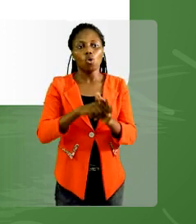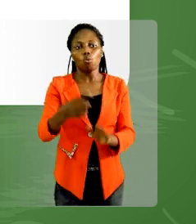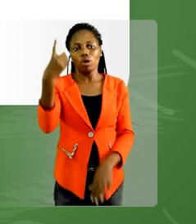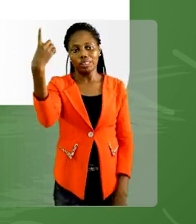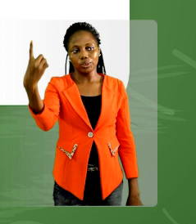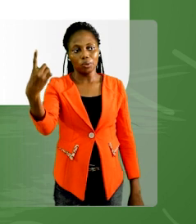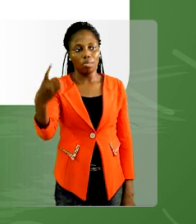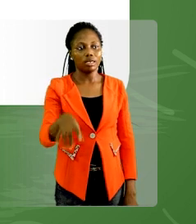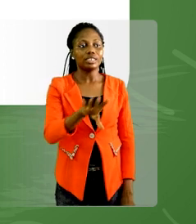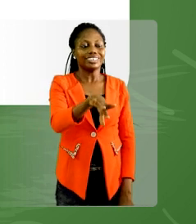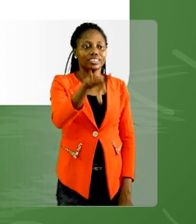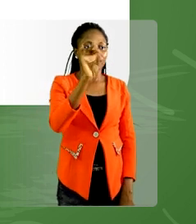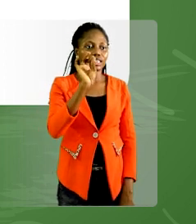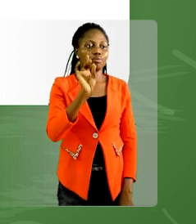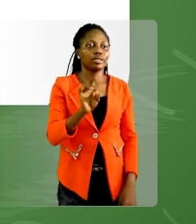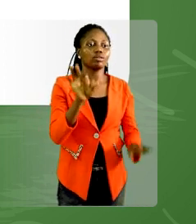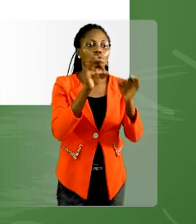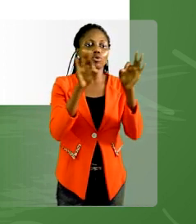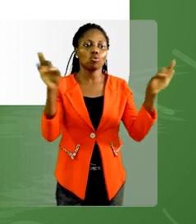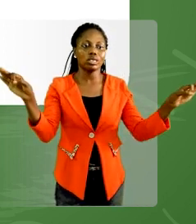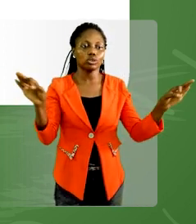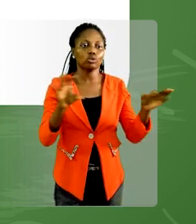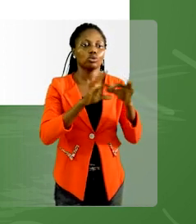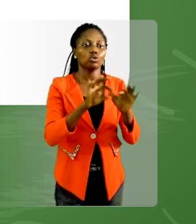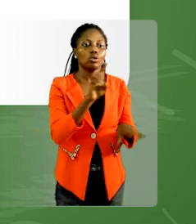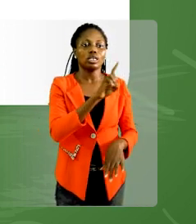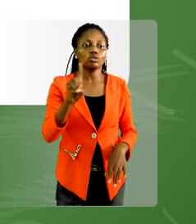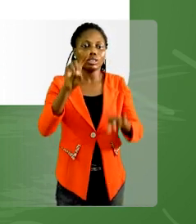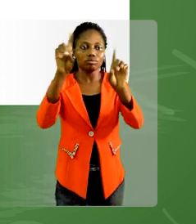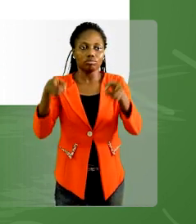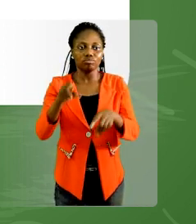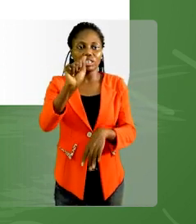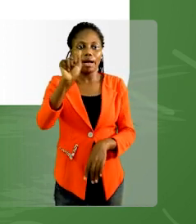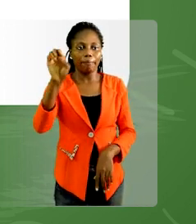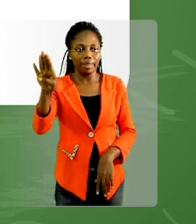1. Détermine une équation de la droite AB.